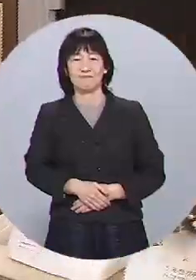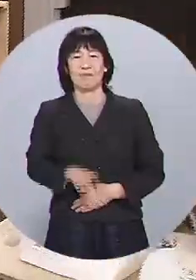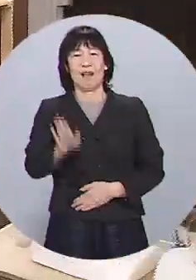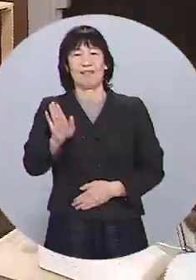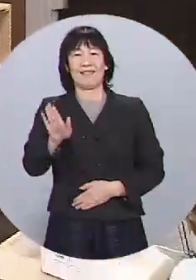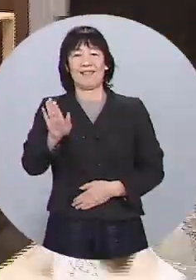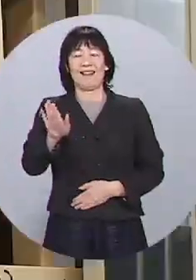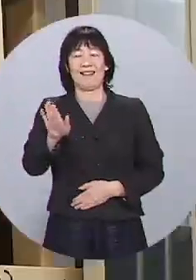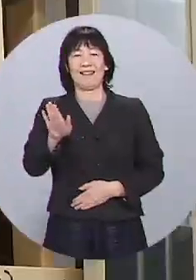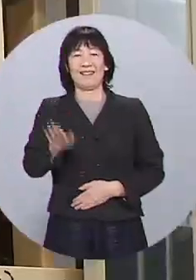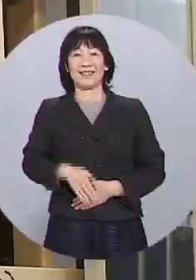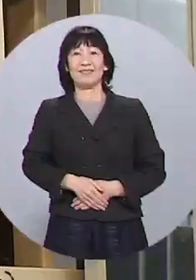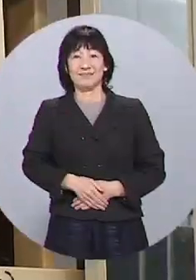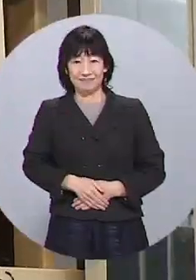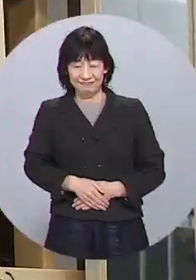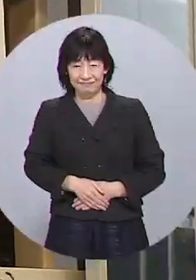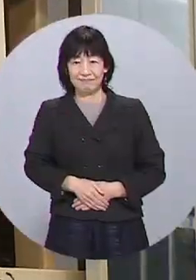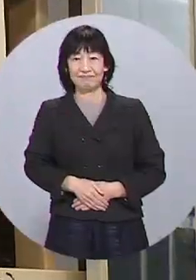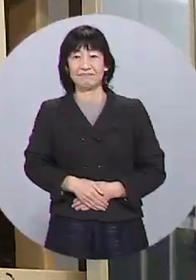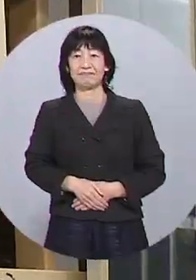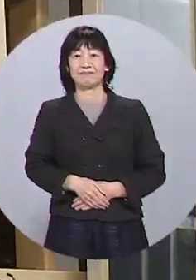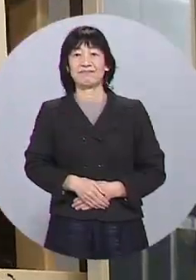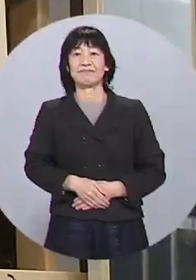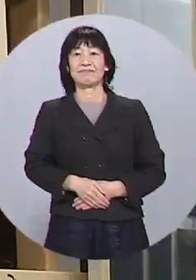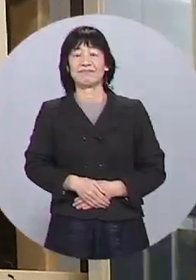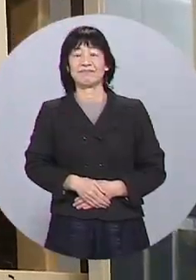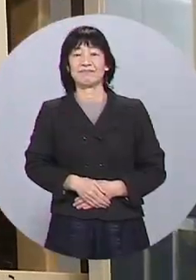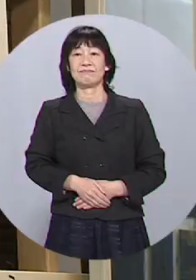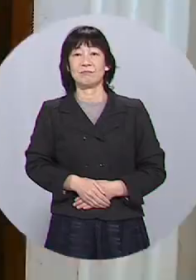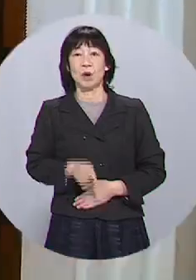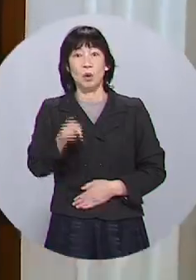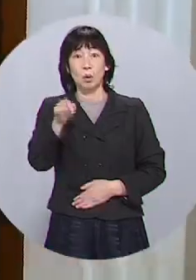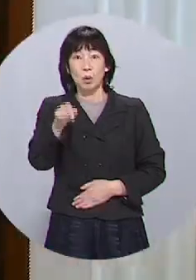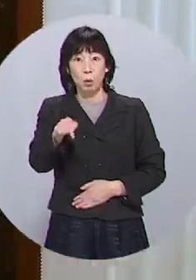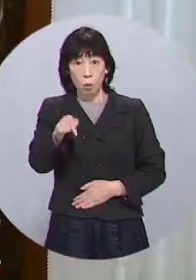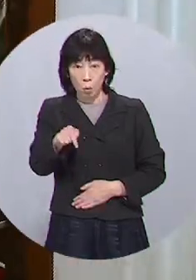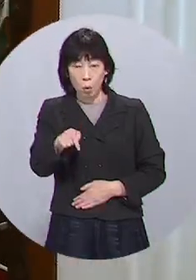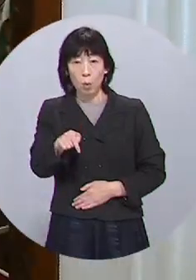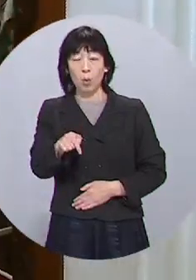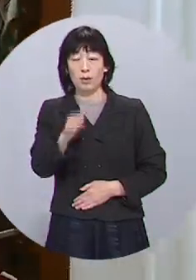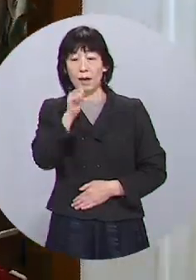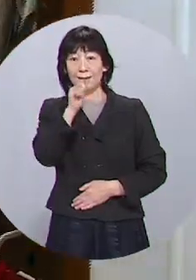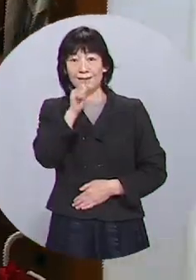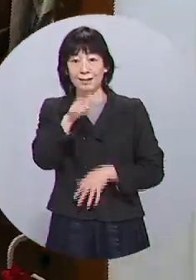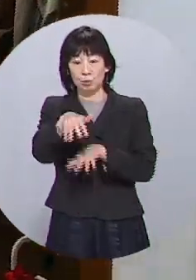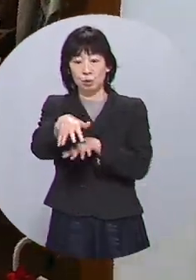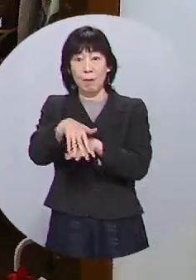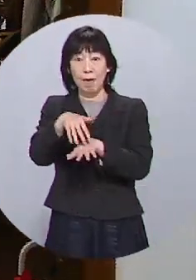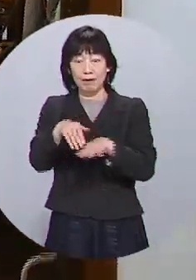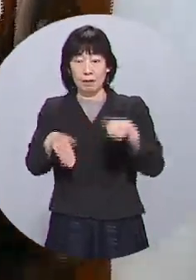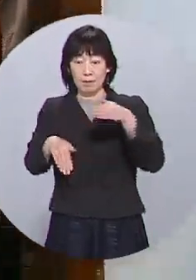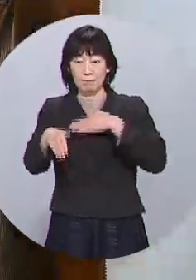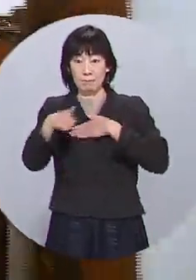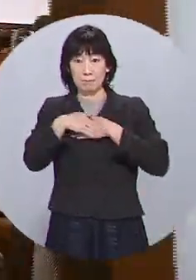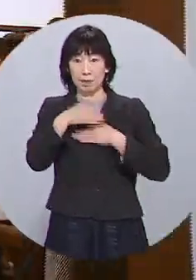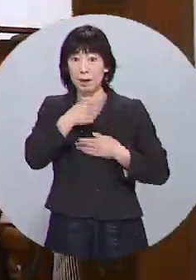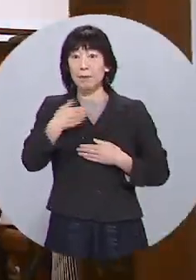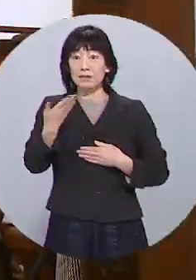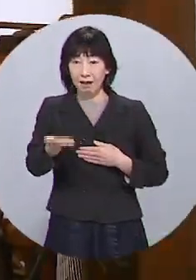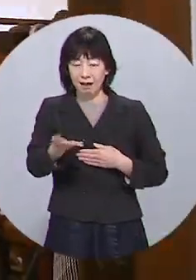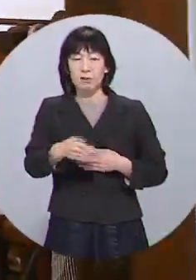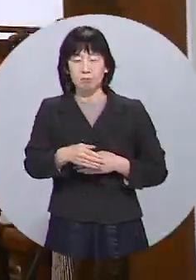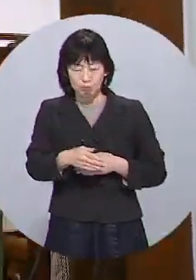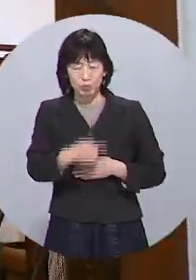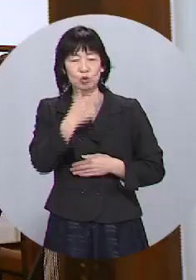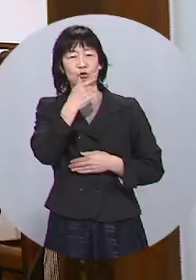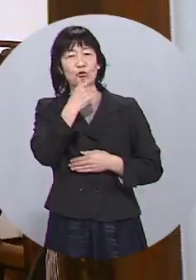レンタル銘仙いろは鳥。あの、こちらで秩父銘仙を着ることはできますか。 はい、お好きな柄